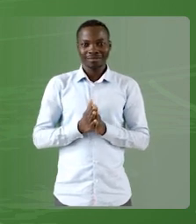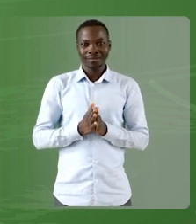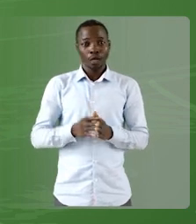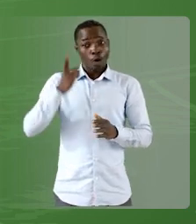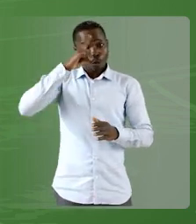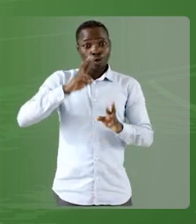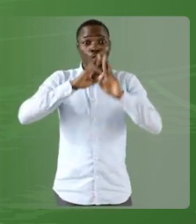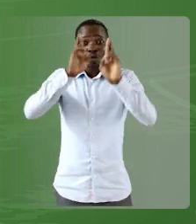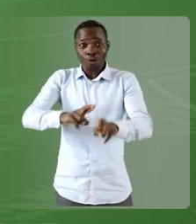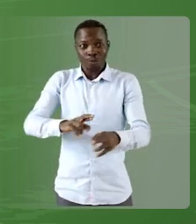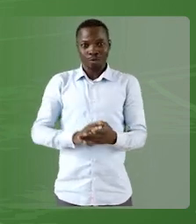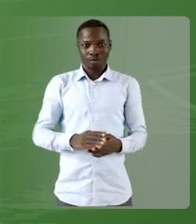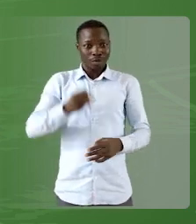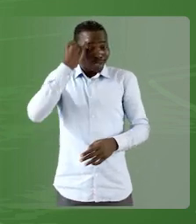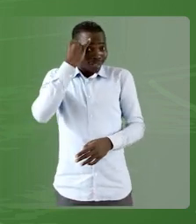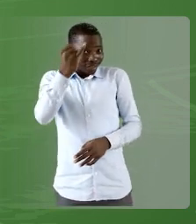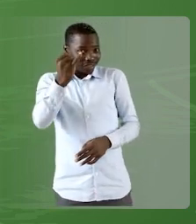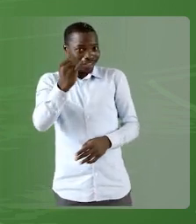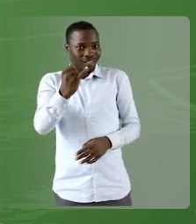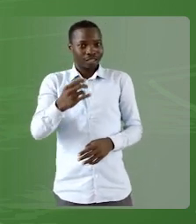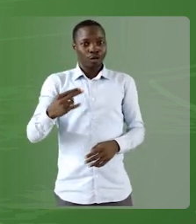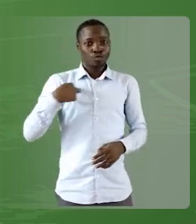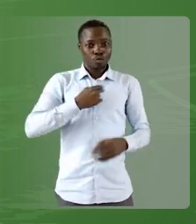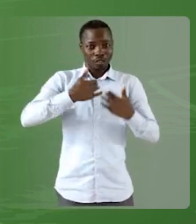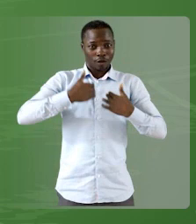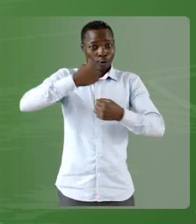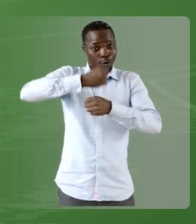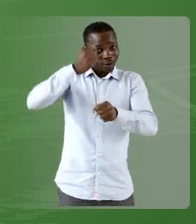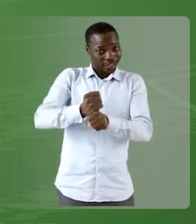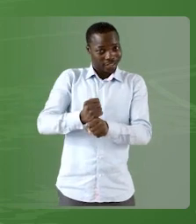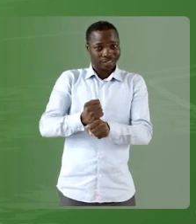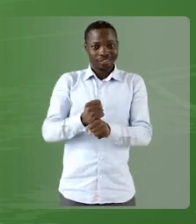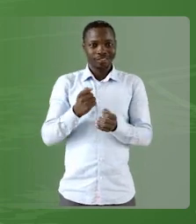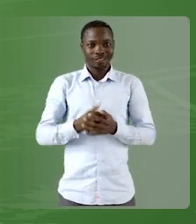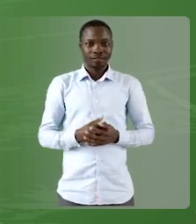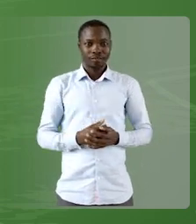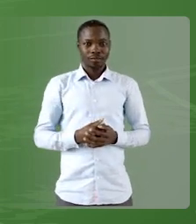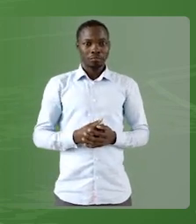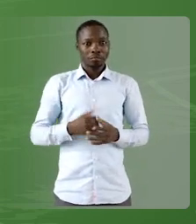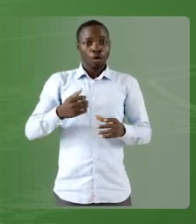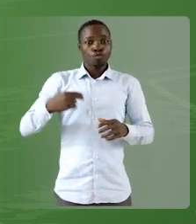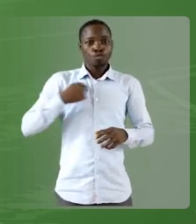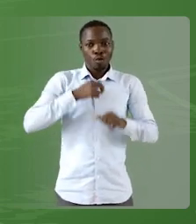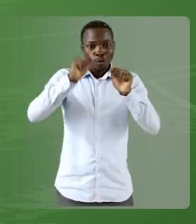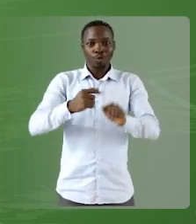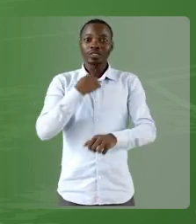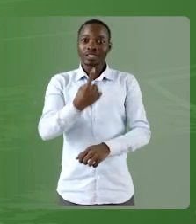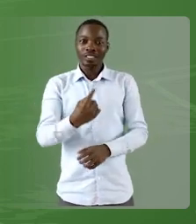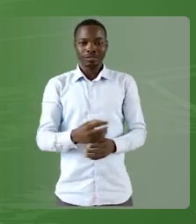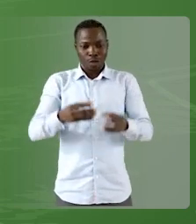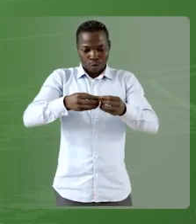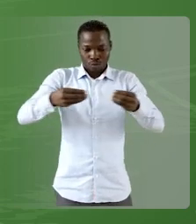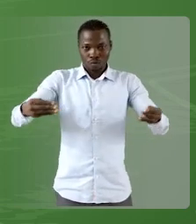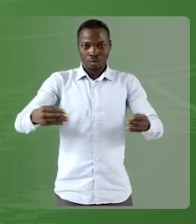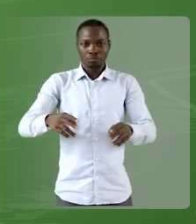Pour répondre à l'hypothèse qui a été formulée sous forme de question. Alors nous pouvons dire que les